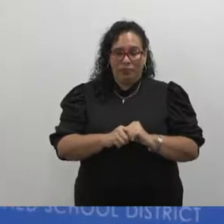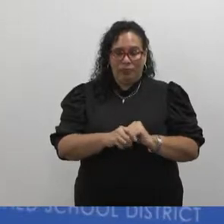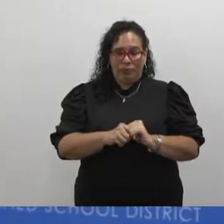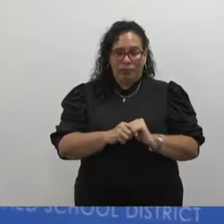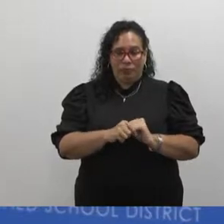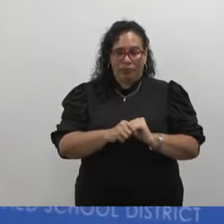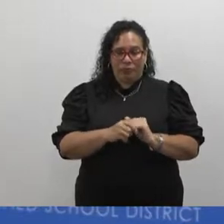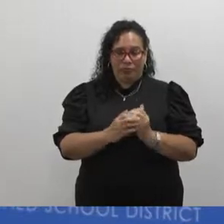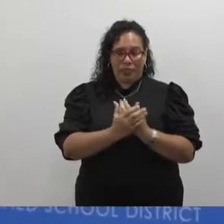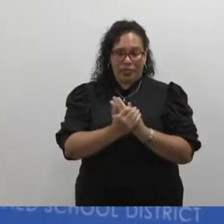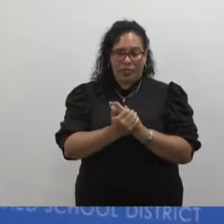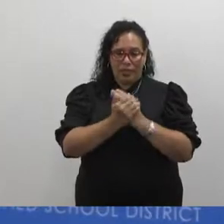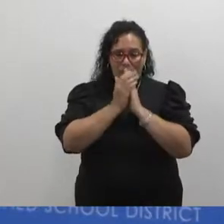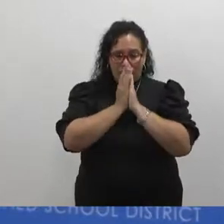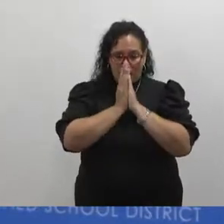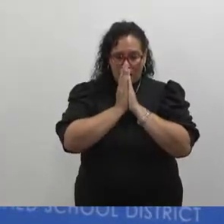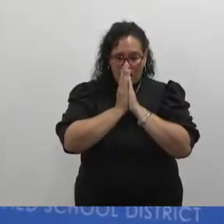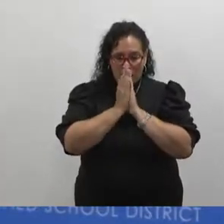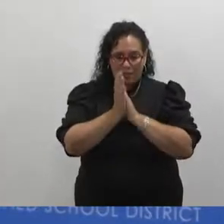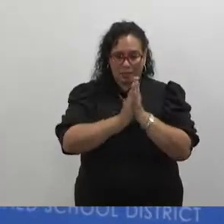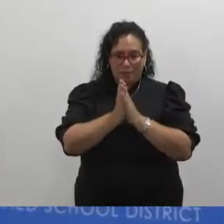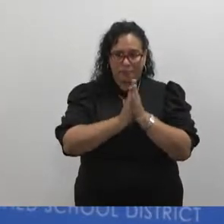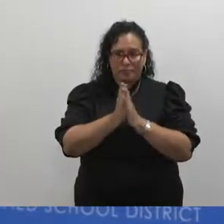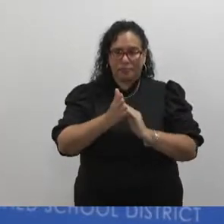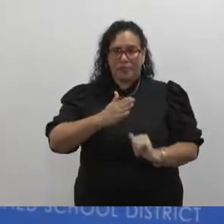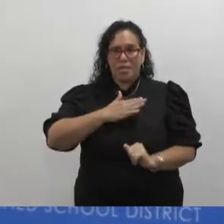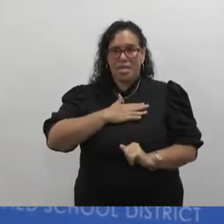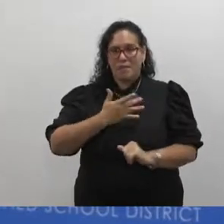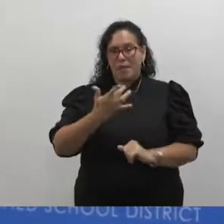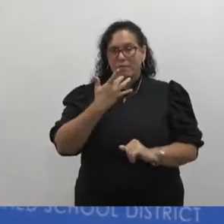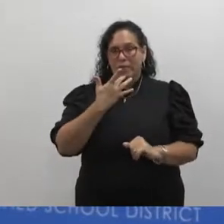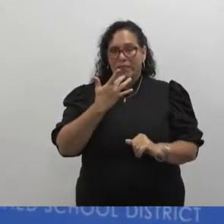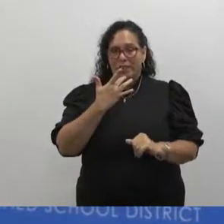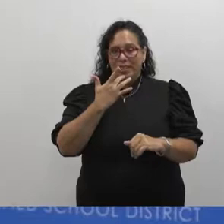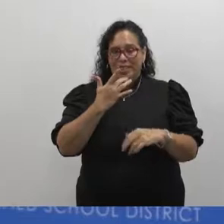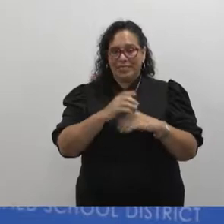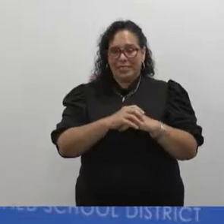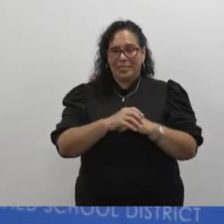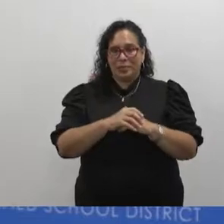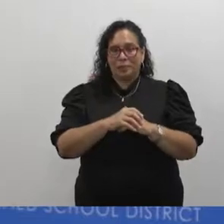Miền rừng mùi để tha thơ ca bàn lọ chấm bút nhâm.